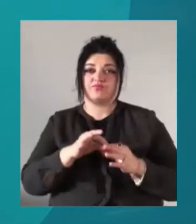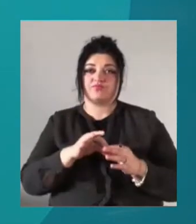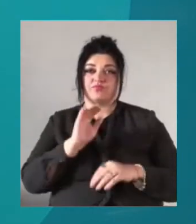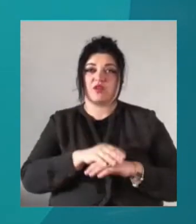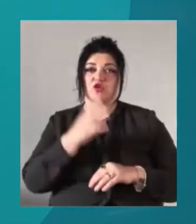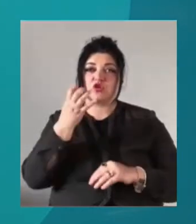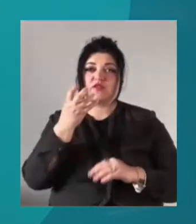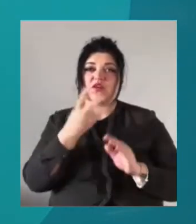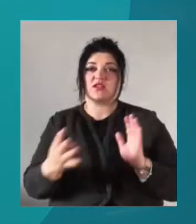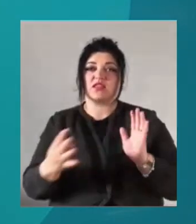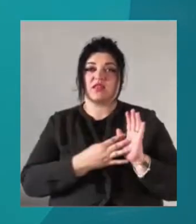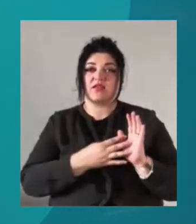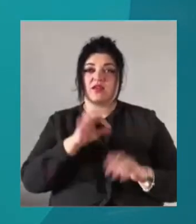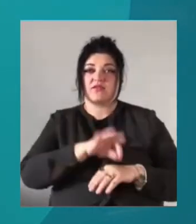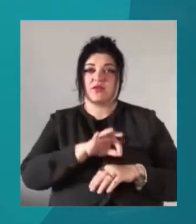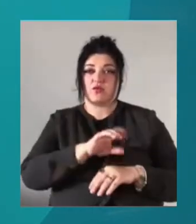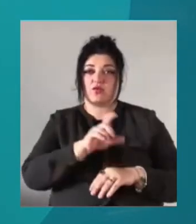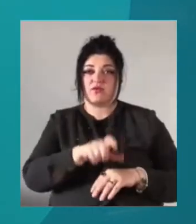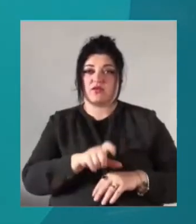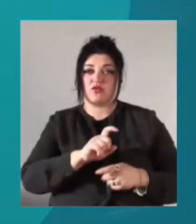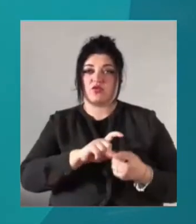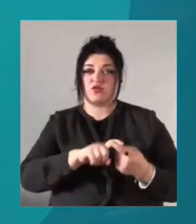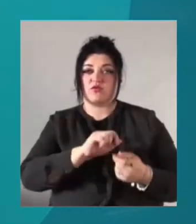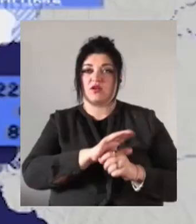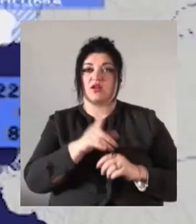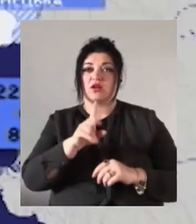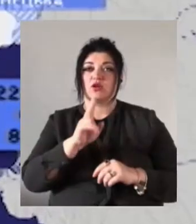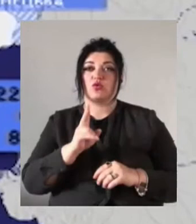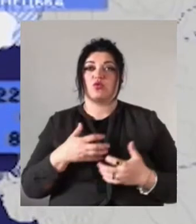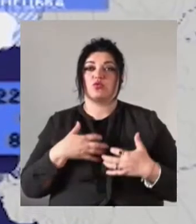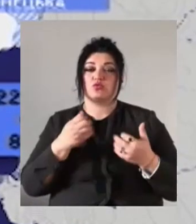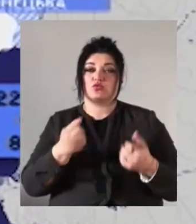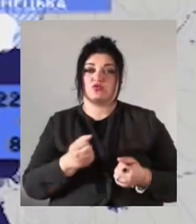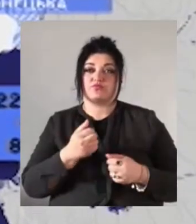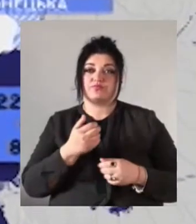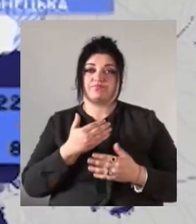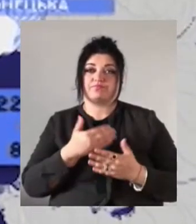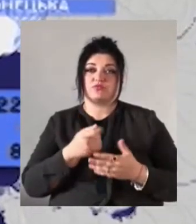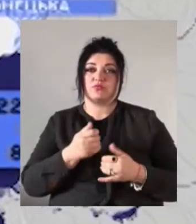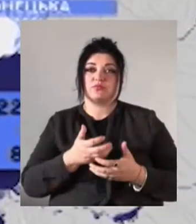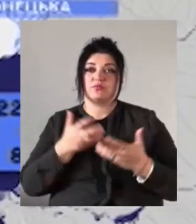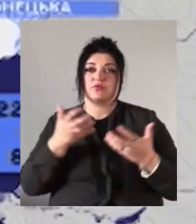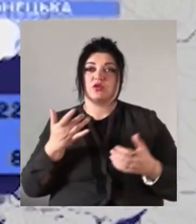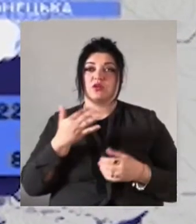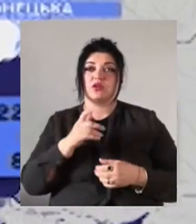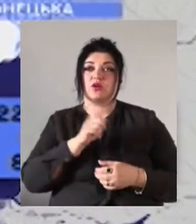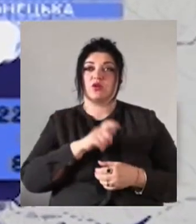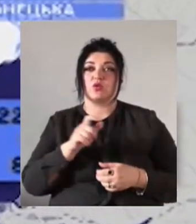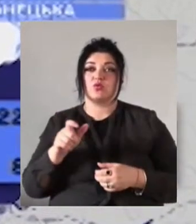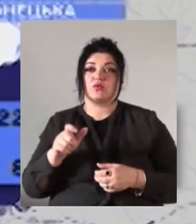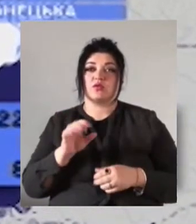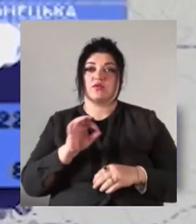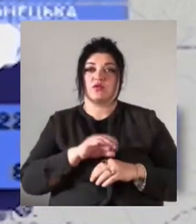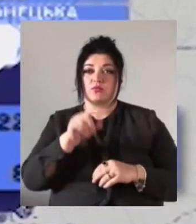429 інфікованих коронавірусом. Тих, хто одужав, майже на 60 більше. Скільки людей та в якій області хворіють офіційно, можете